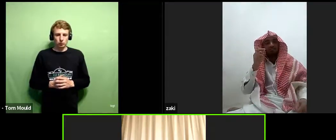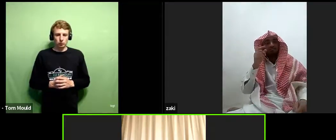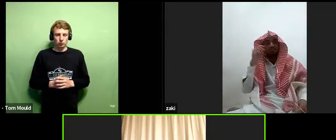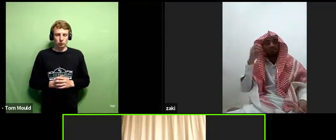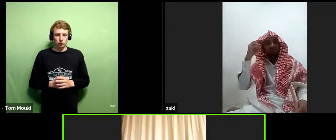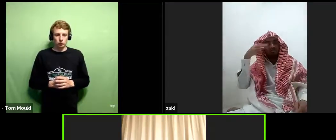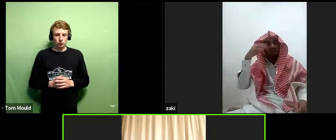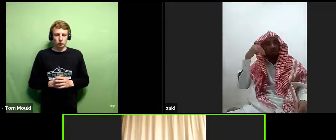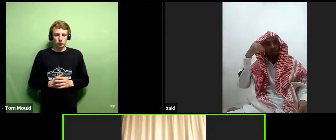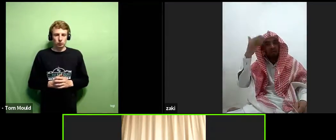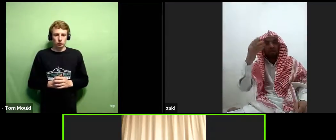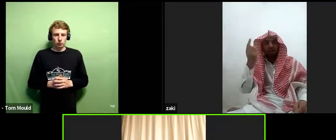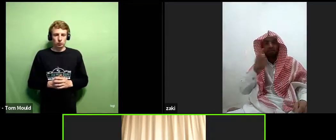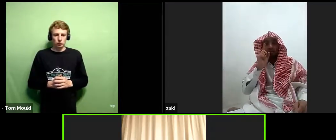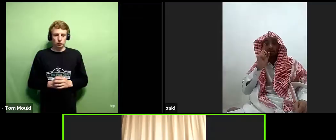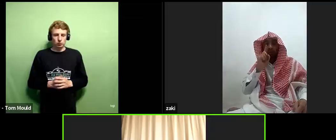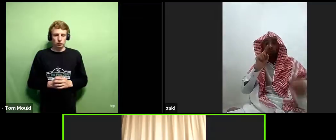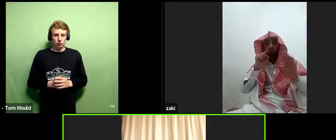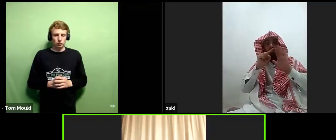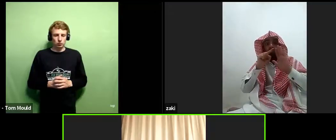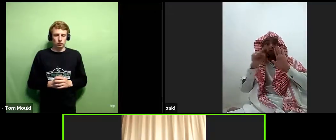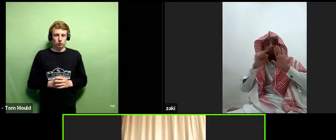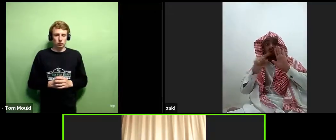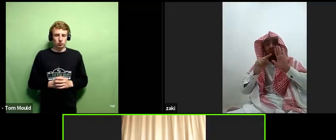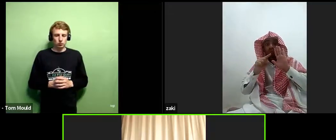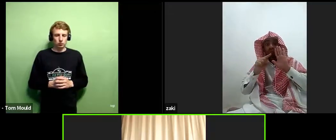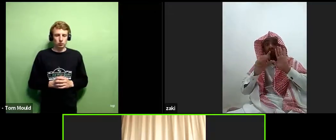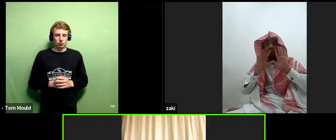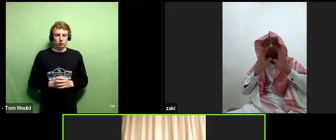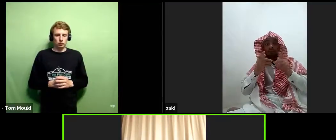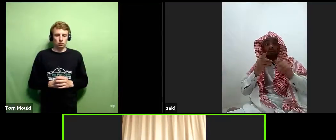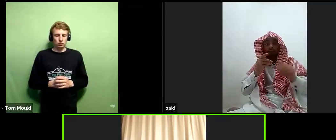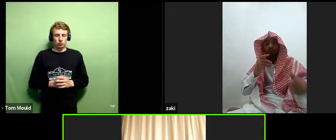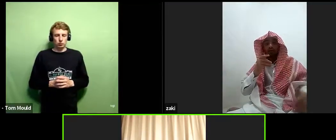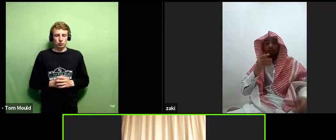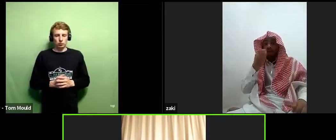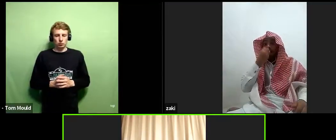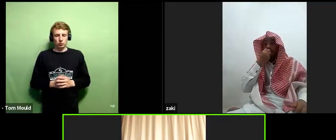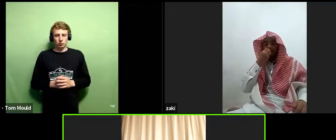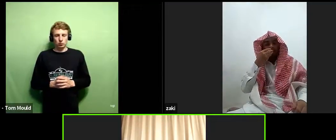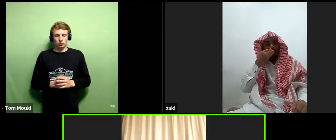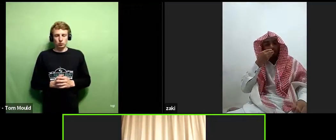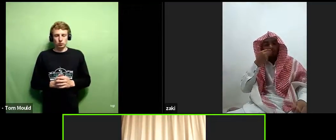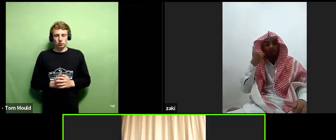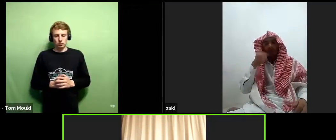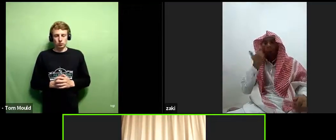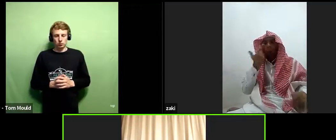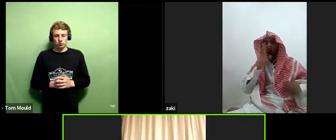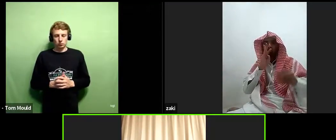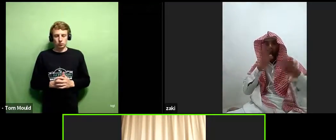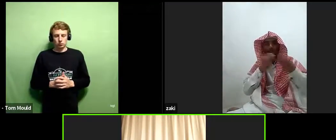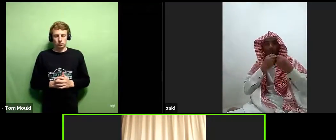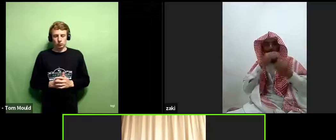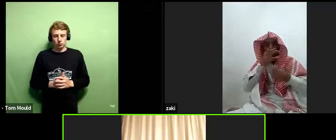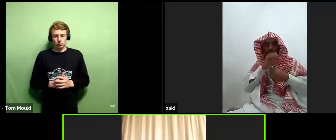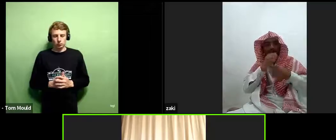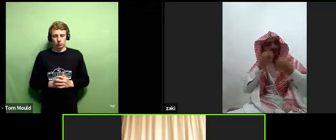ألا يكون قد أتى مفطرا كالجماع أو الطعام أو